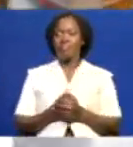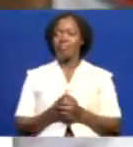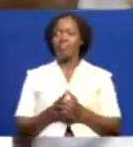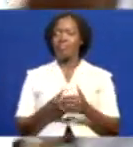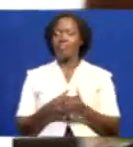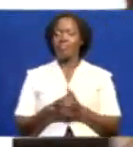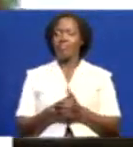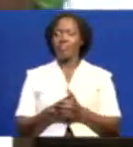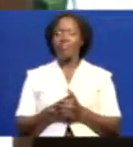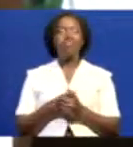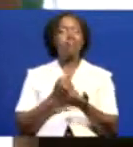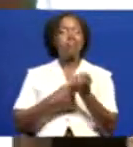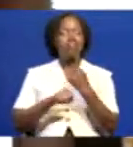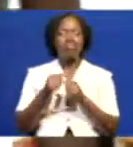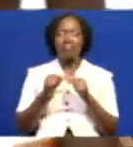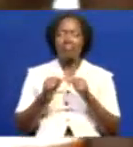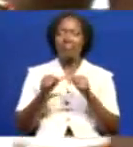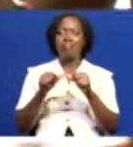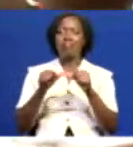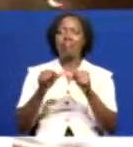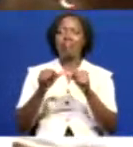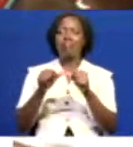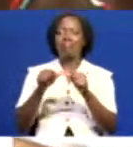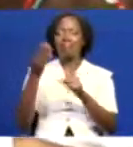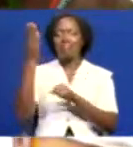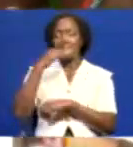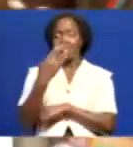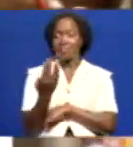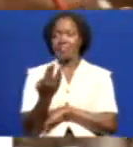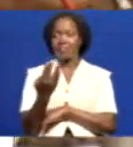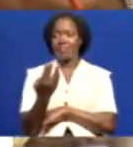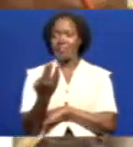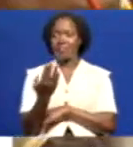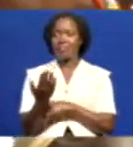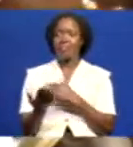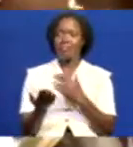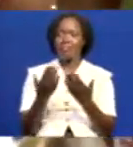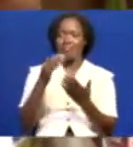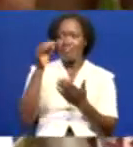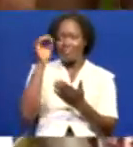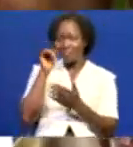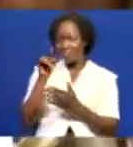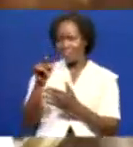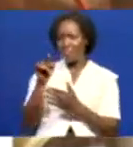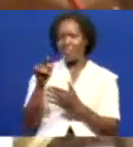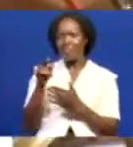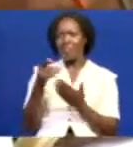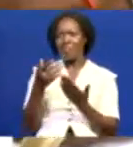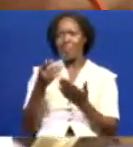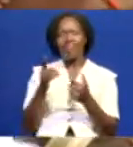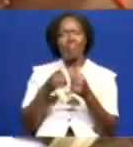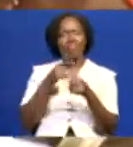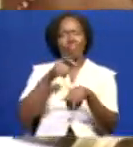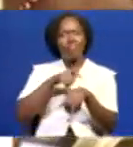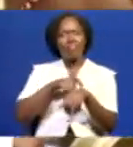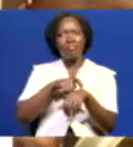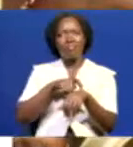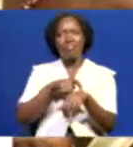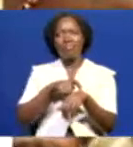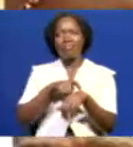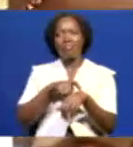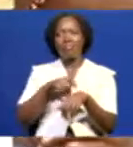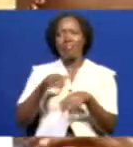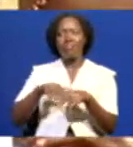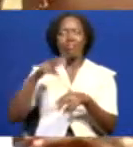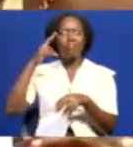Shukran. Ni shughuli ambayo itaendelea kwa siku nne, na pengine pia tuweze kupata maoni yako. Imefanyika mara ya kwanza katika kaunti